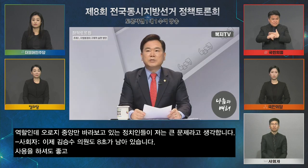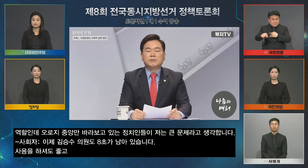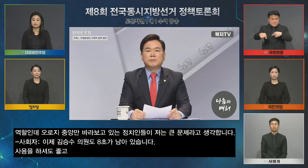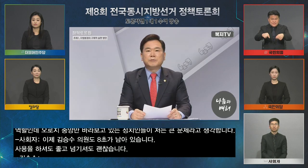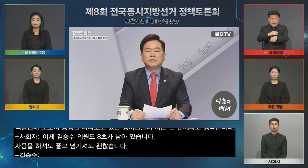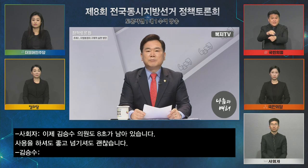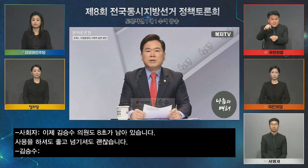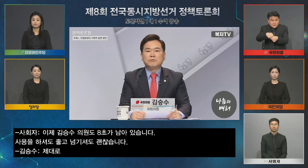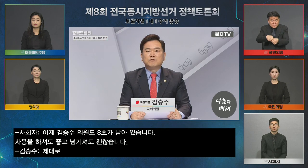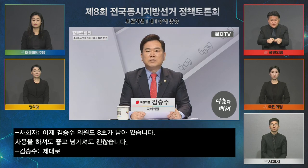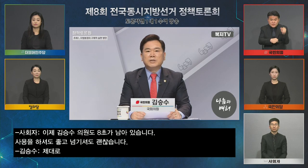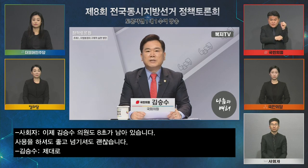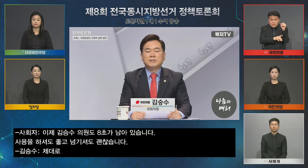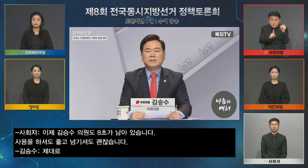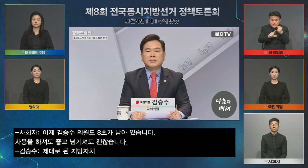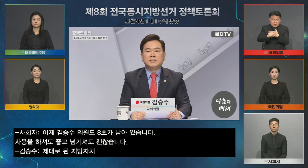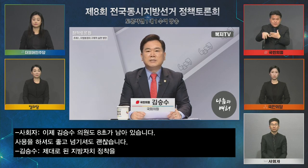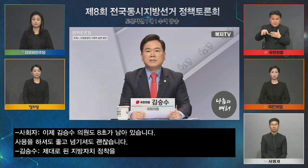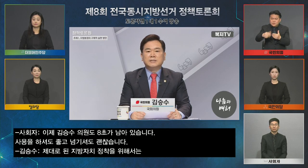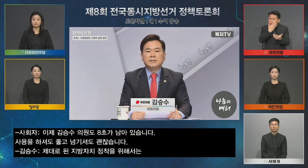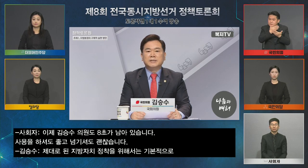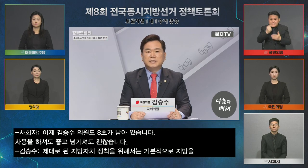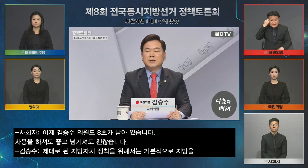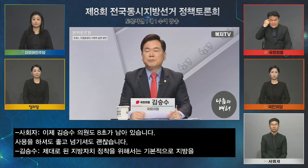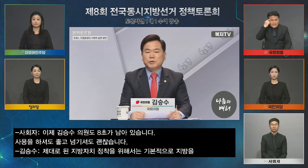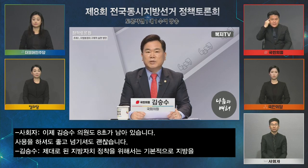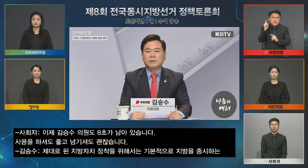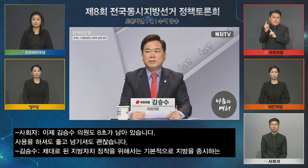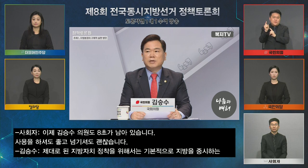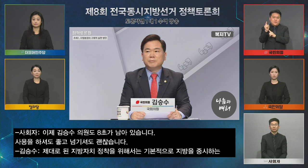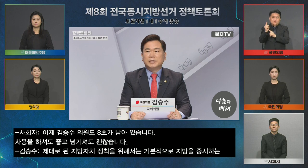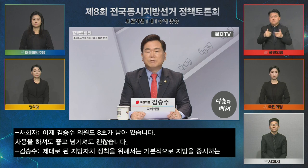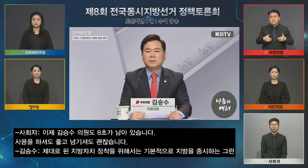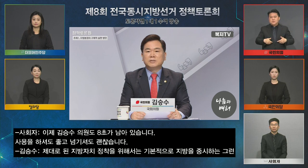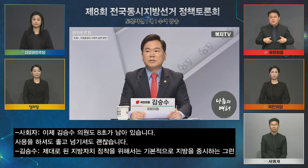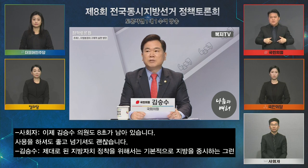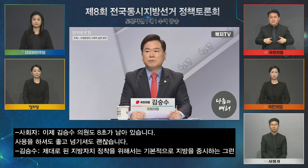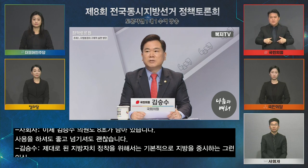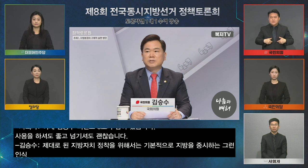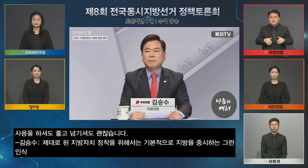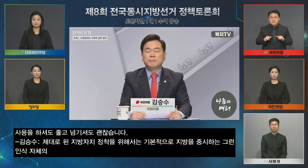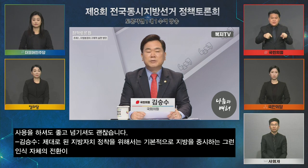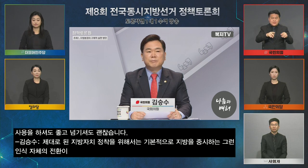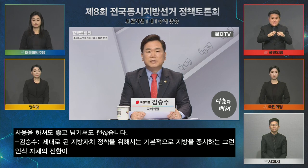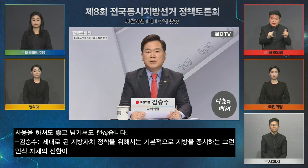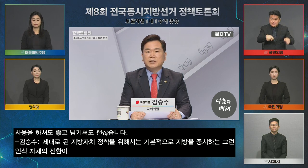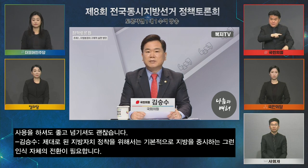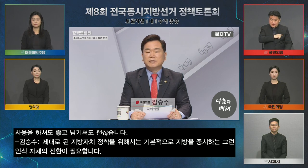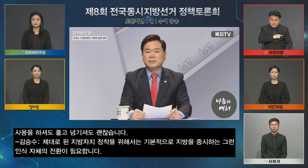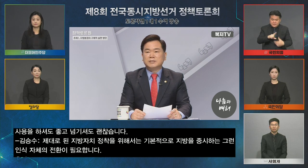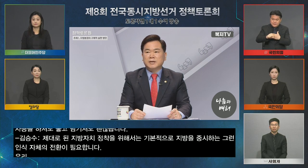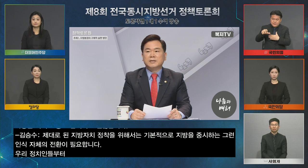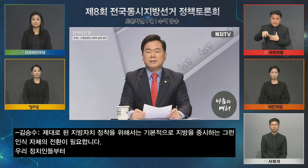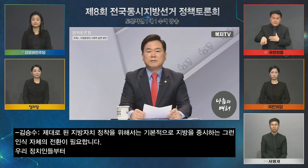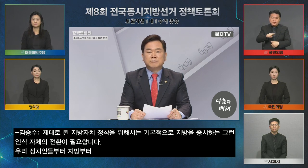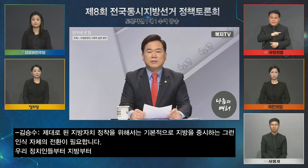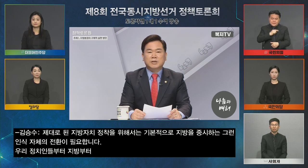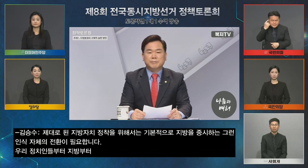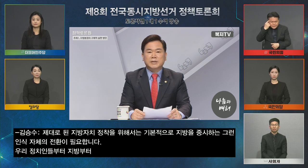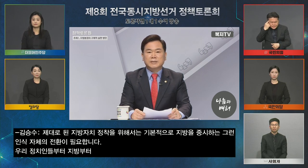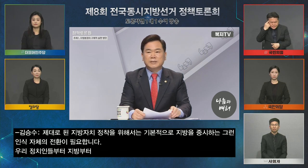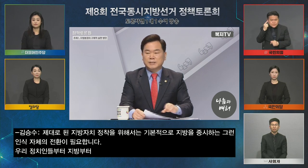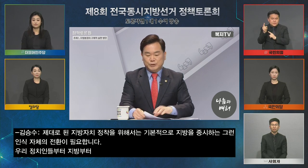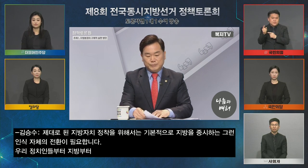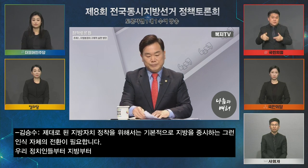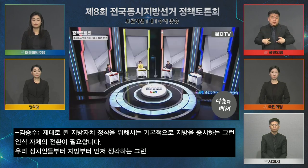위해서는 기본적으로 지방을 중시하는 그런 인식 자체의 전환이 필요하다고 생각합니다. 우리 정치인들부터 지방부터 먼저 생각하는 그런 인식을 가져야 될 걸로